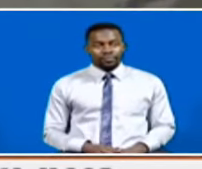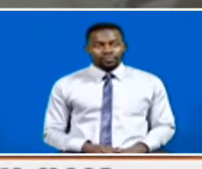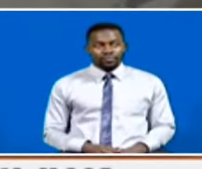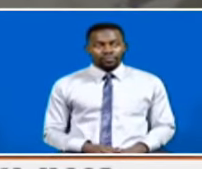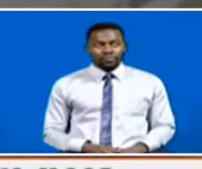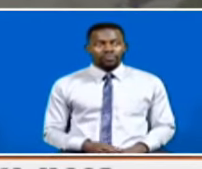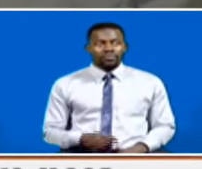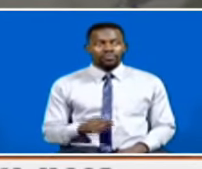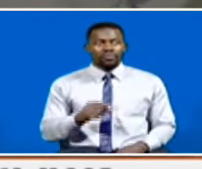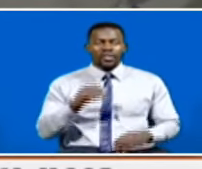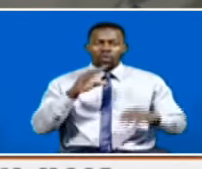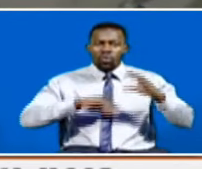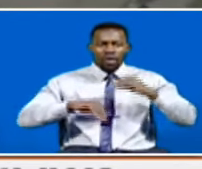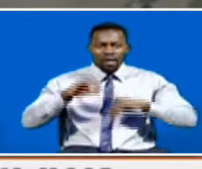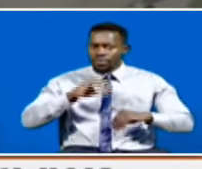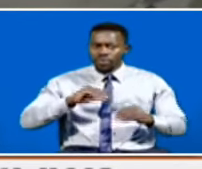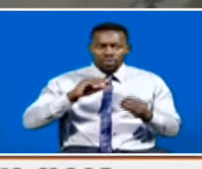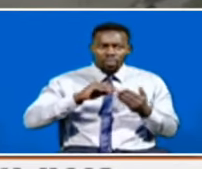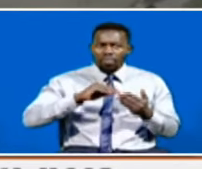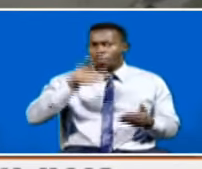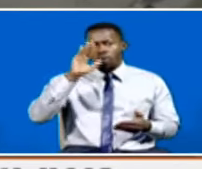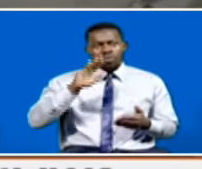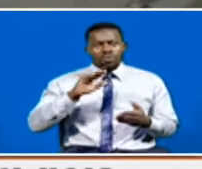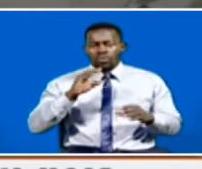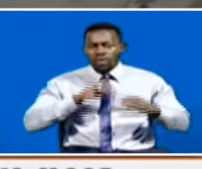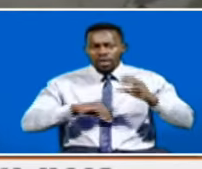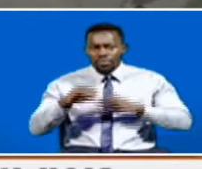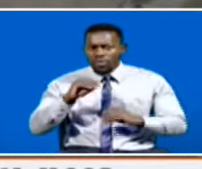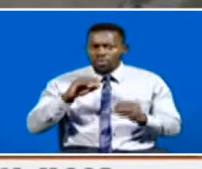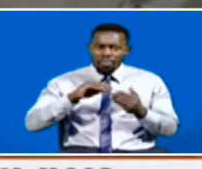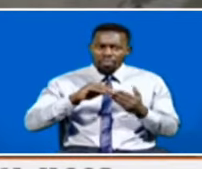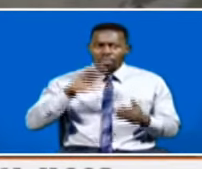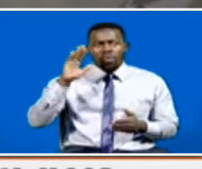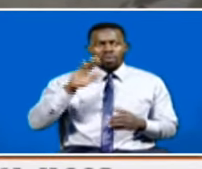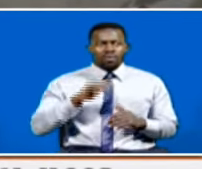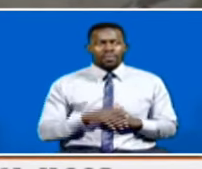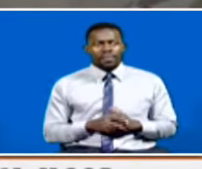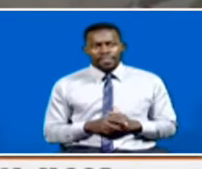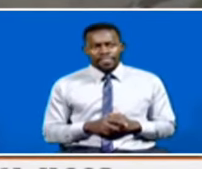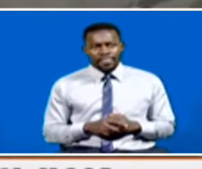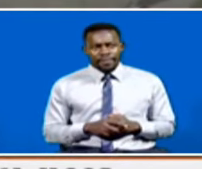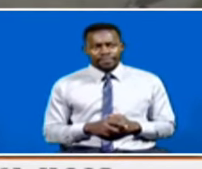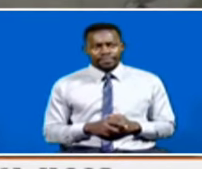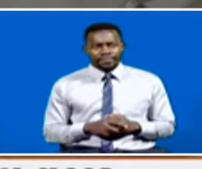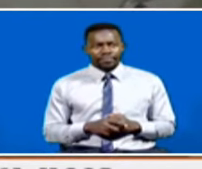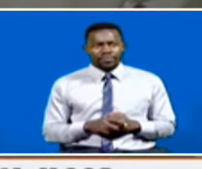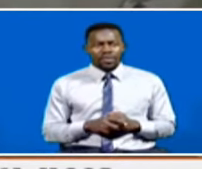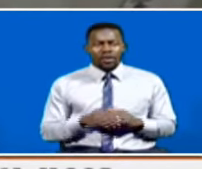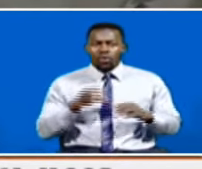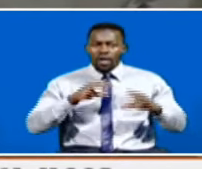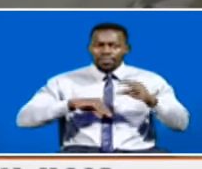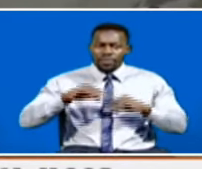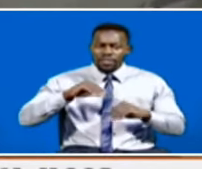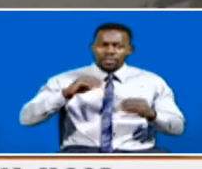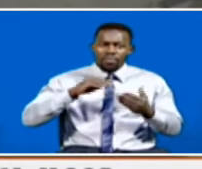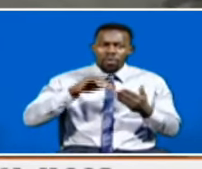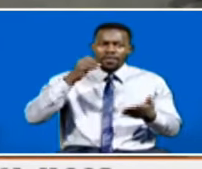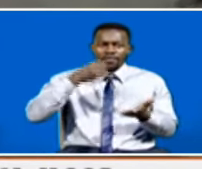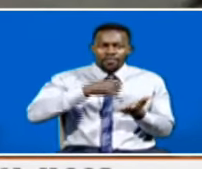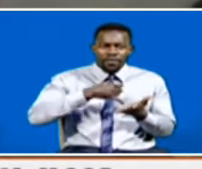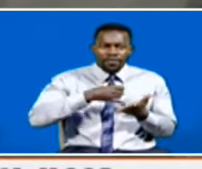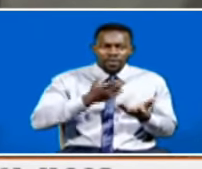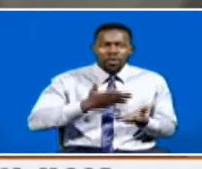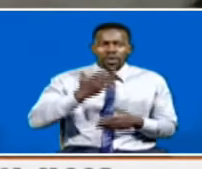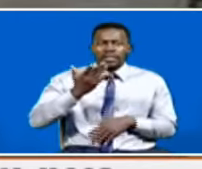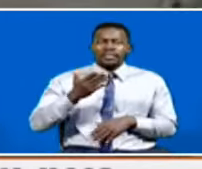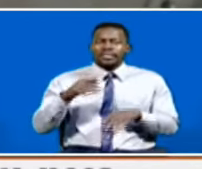sense. It's corruption in a way. It's corruption that is entrenched in our court systems. They are deliberately doing this to deny